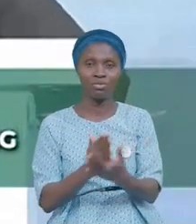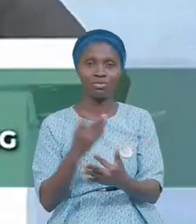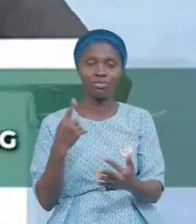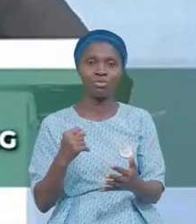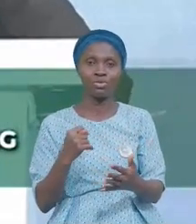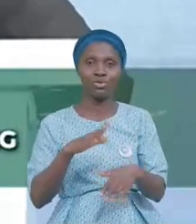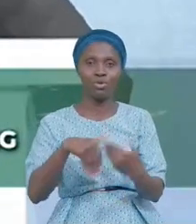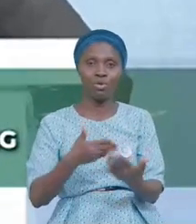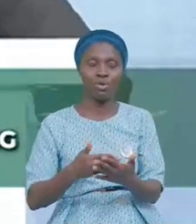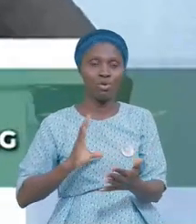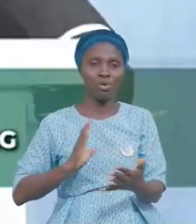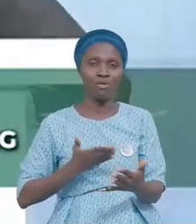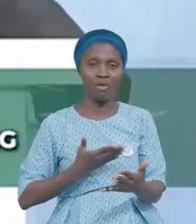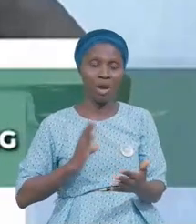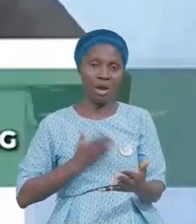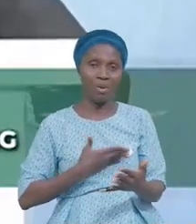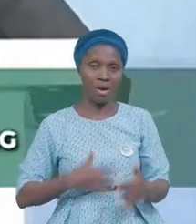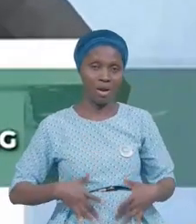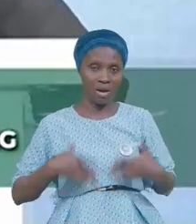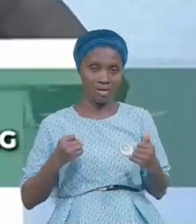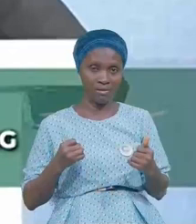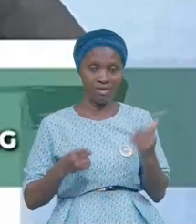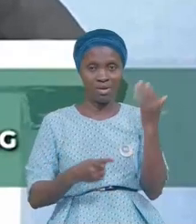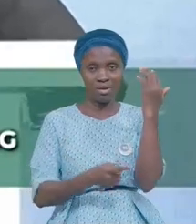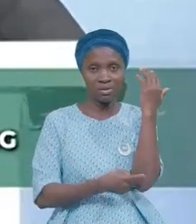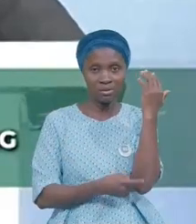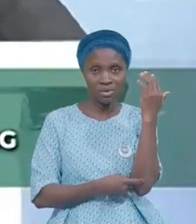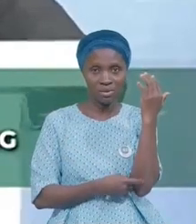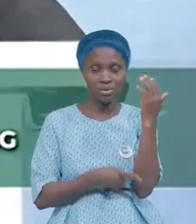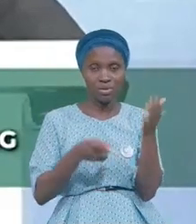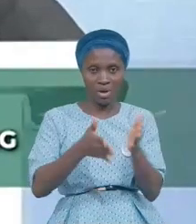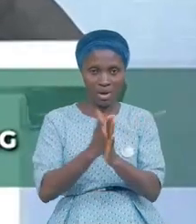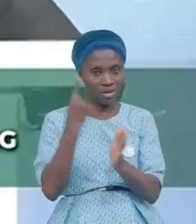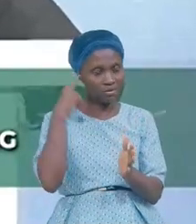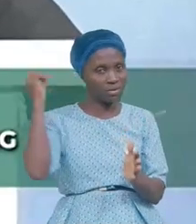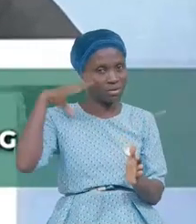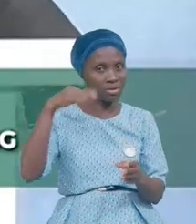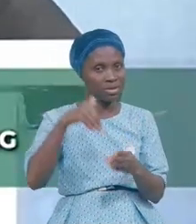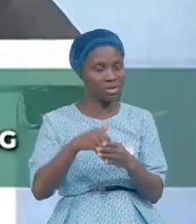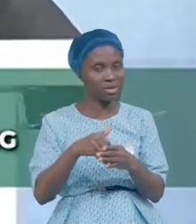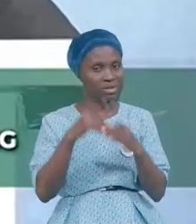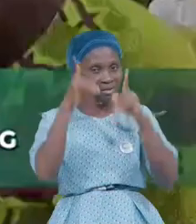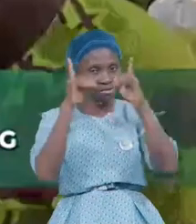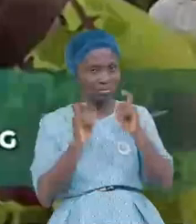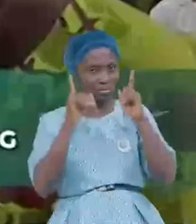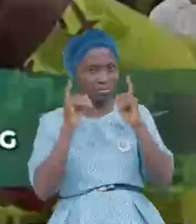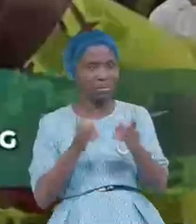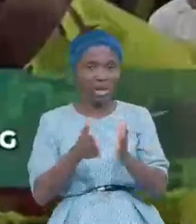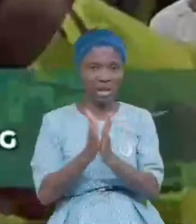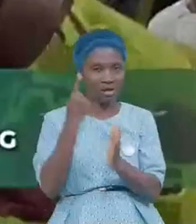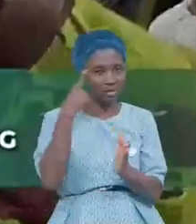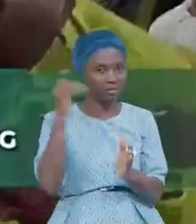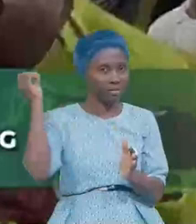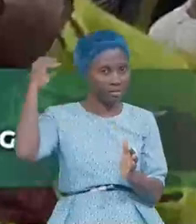vie. Dans la tentation, demande la grâce. Dans les épreuves, demande la grâce. Dans